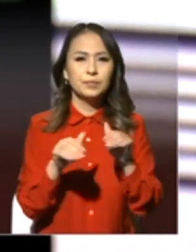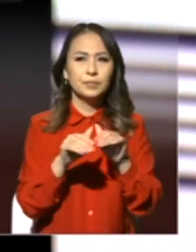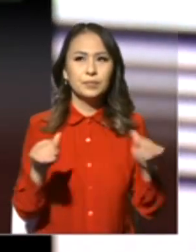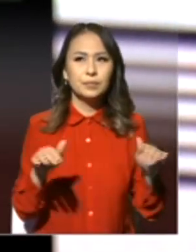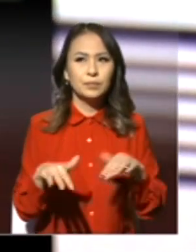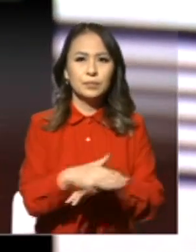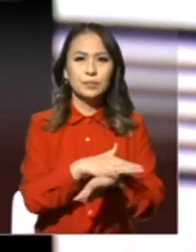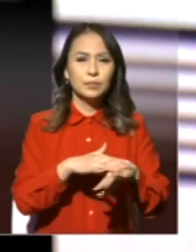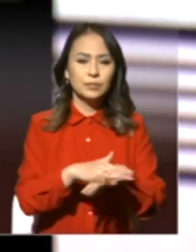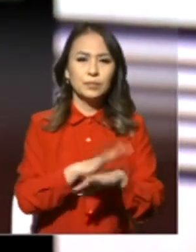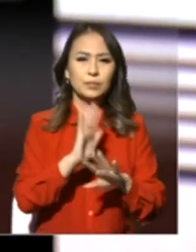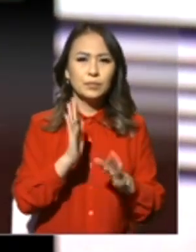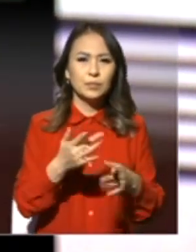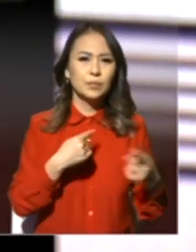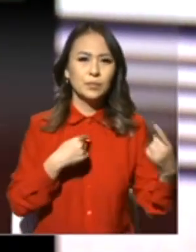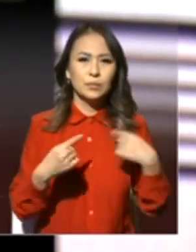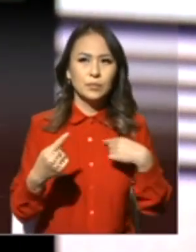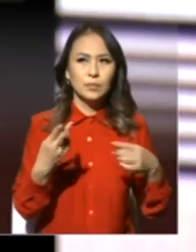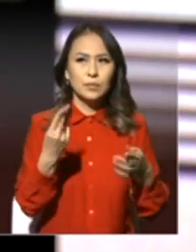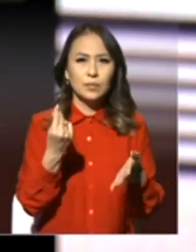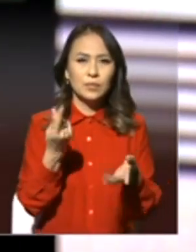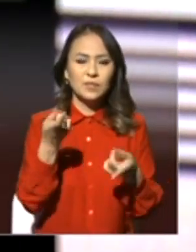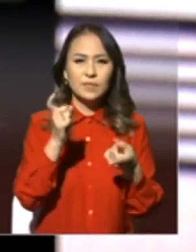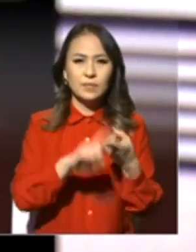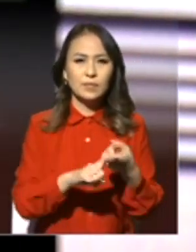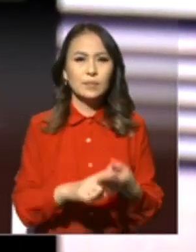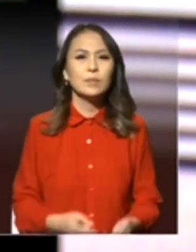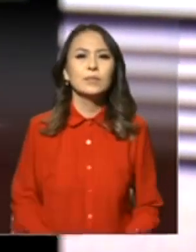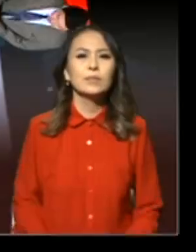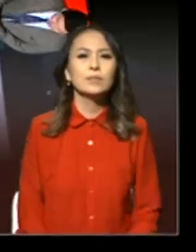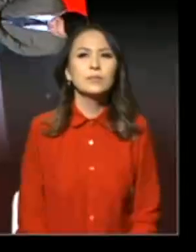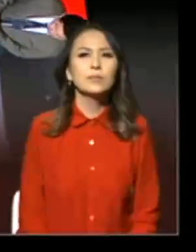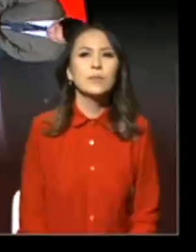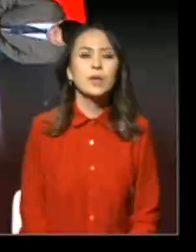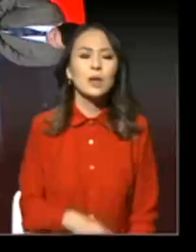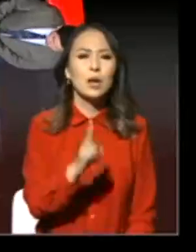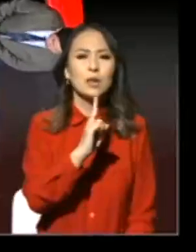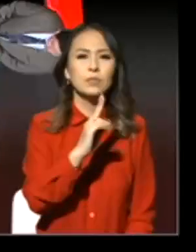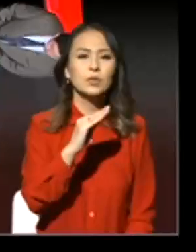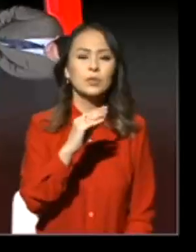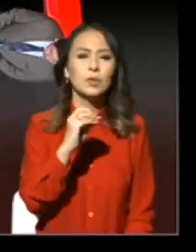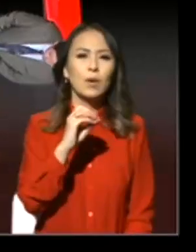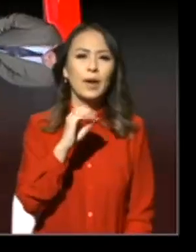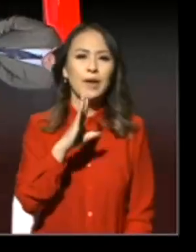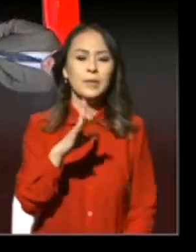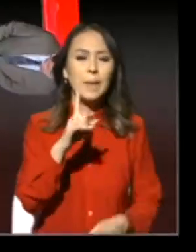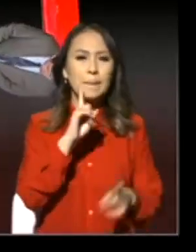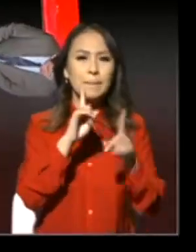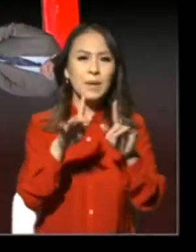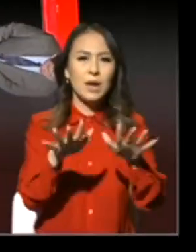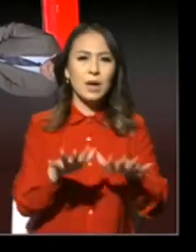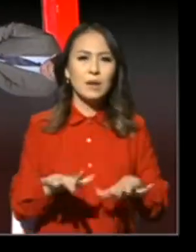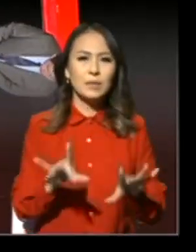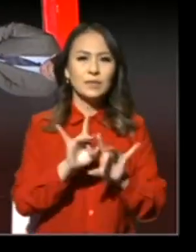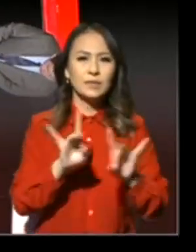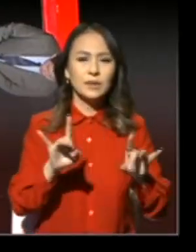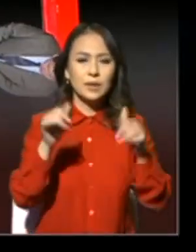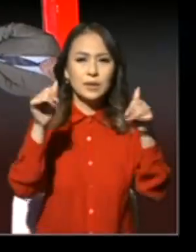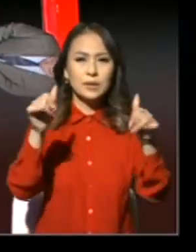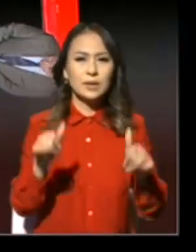ол халыққа қалтасына үлкен бір не болады. Жақында Қасым Жомарт Кемелұлы Тоқаев парламент депутаттарының алдында былай деген деді, шығара